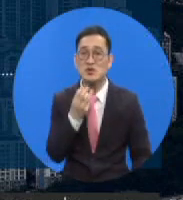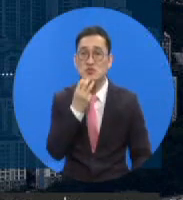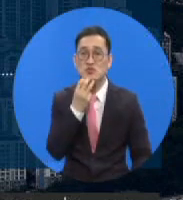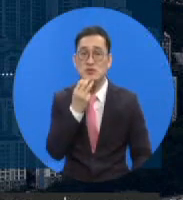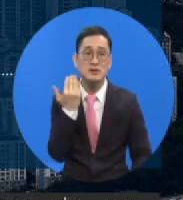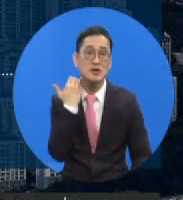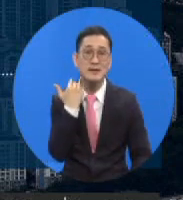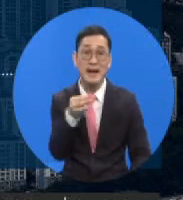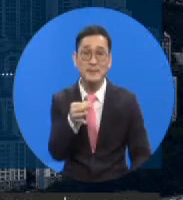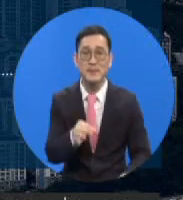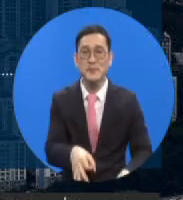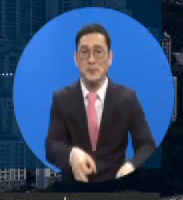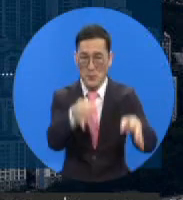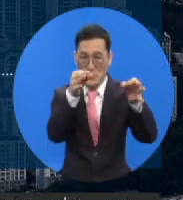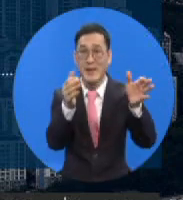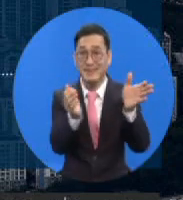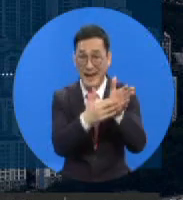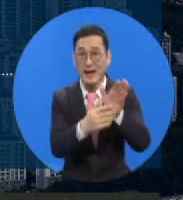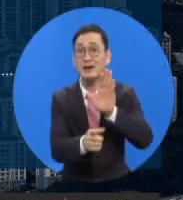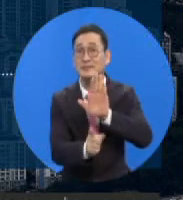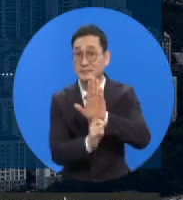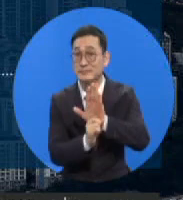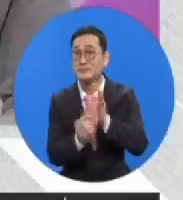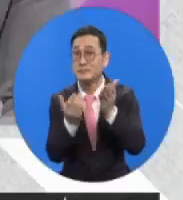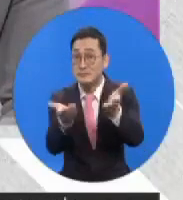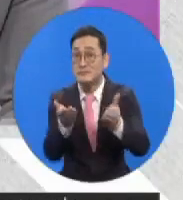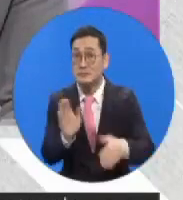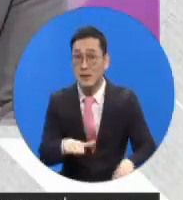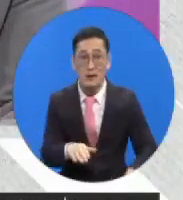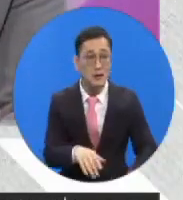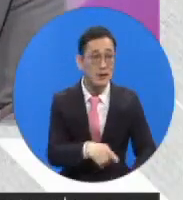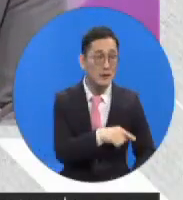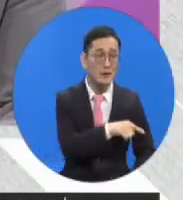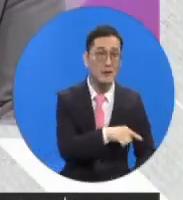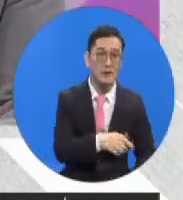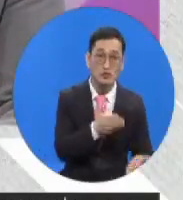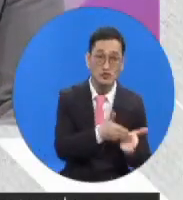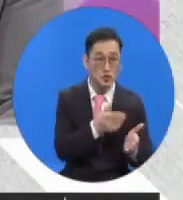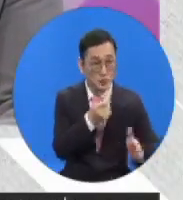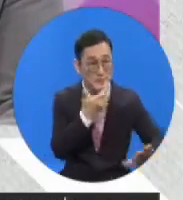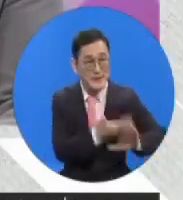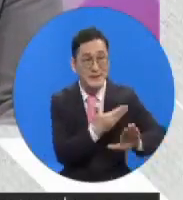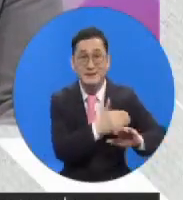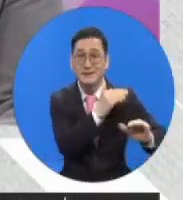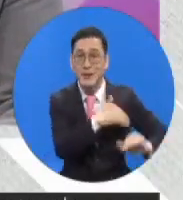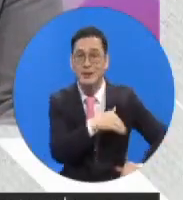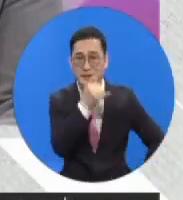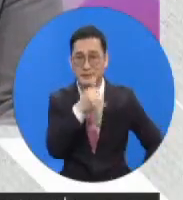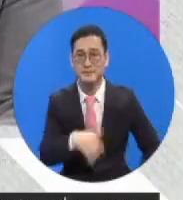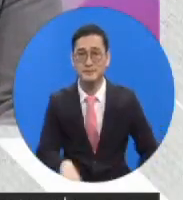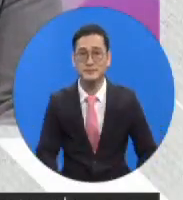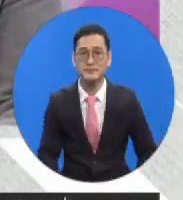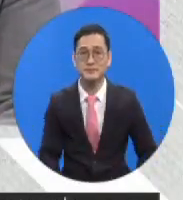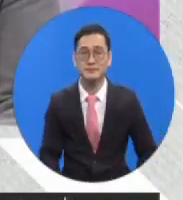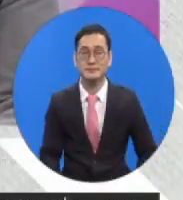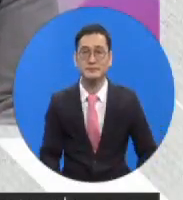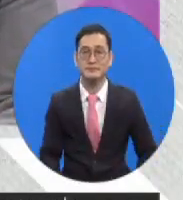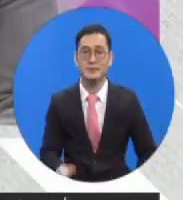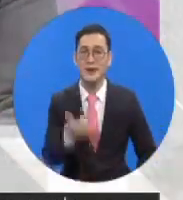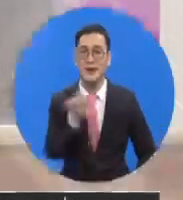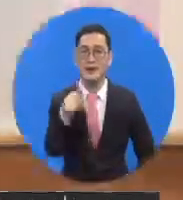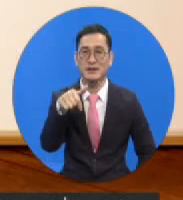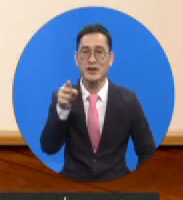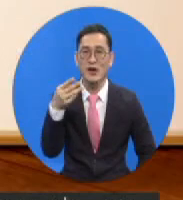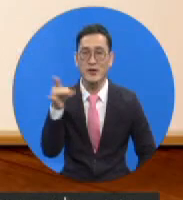폭등했다는 뉴스였는데 이재명 기자, 다른 분석을 한 뉴스도 나왔네요. 그렇습니다. 지난달 21일 한겨레신문은